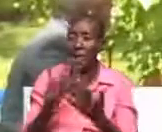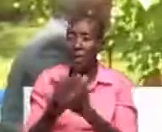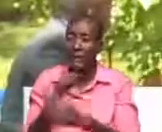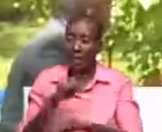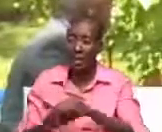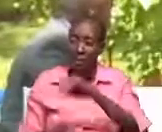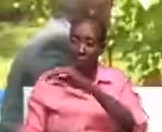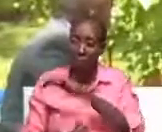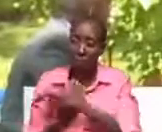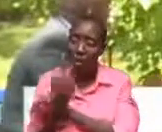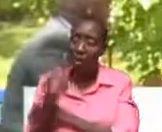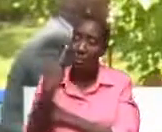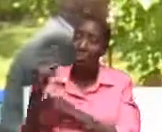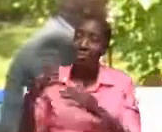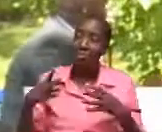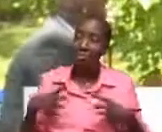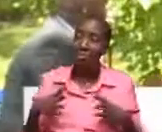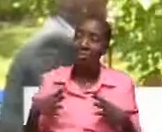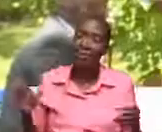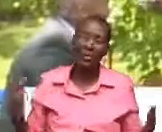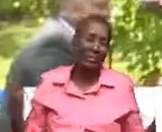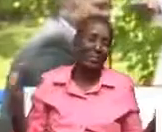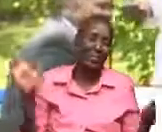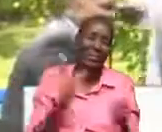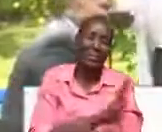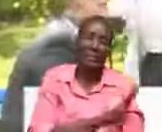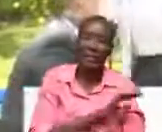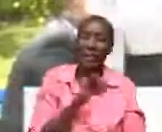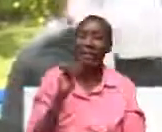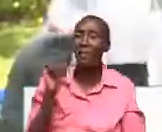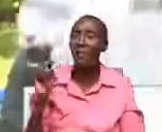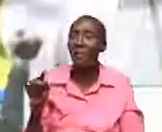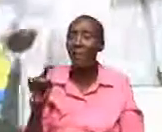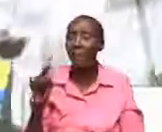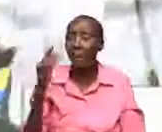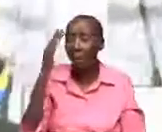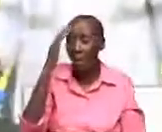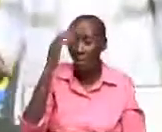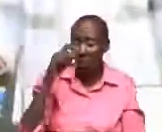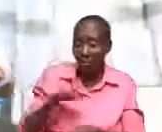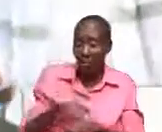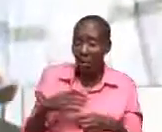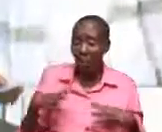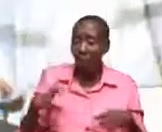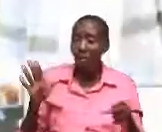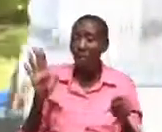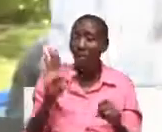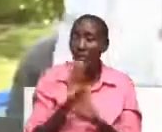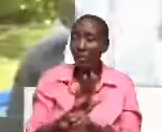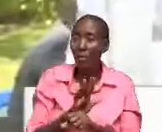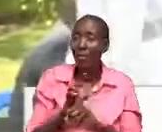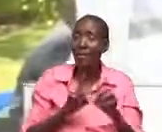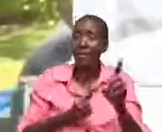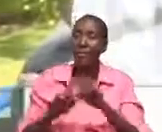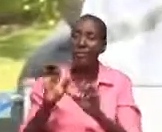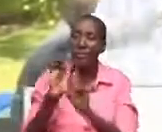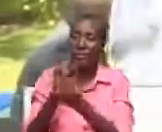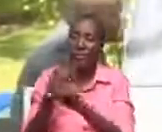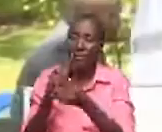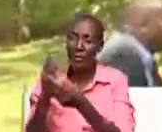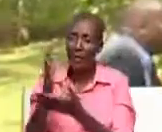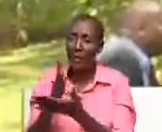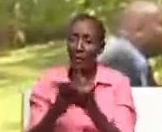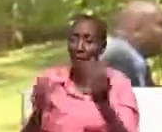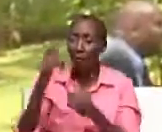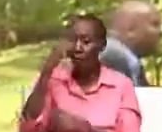watu wamefurika kwa wingi. Mnajua pale watu wakifurika huwa wanafurika kutoka sehemu kanda hii yote ya